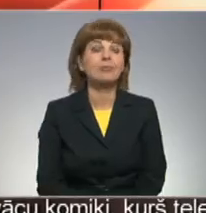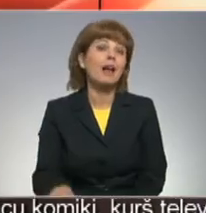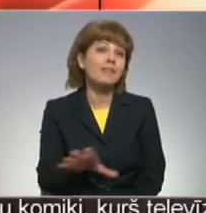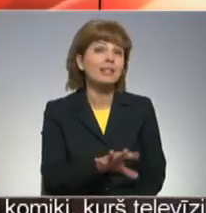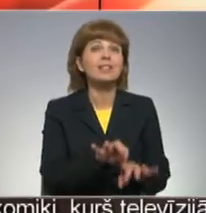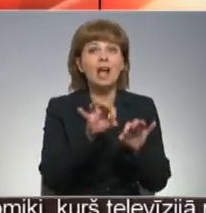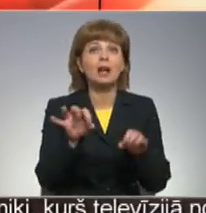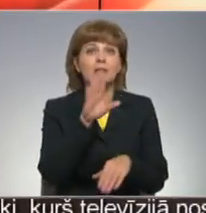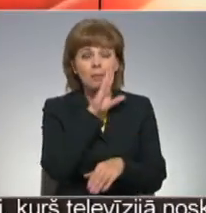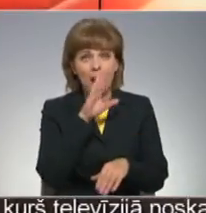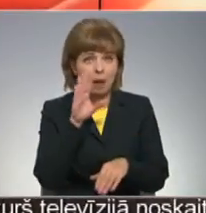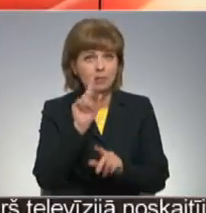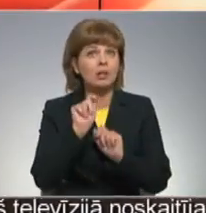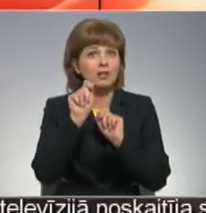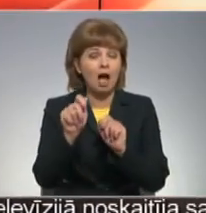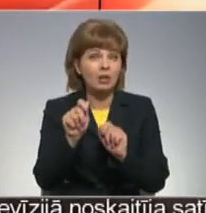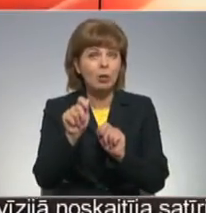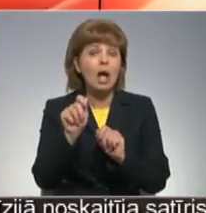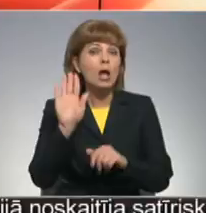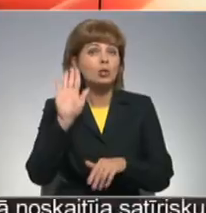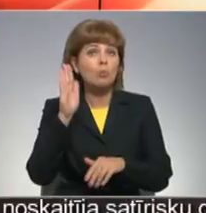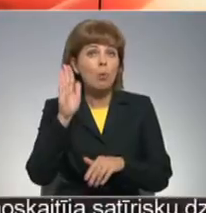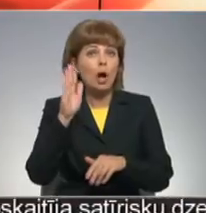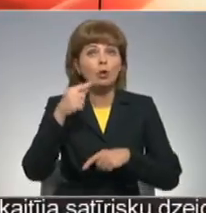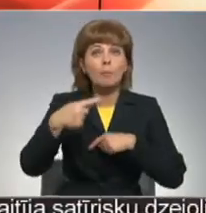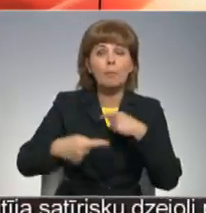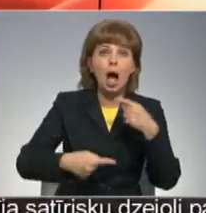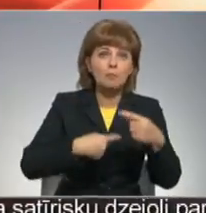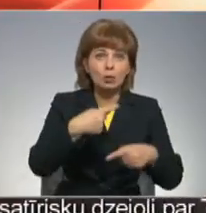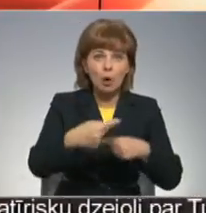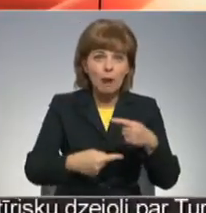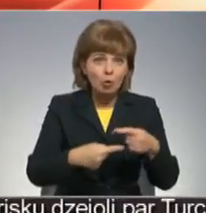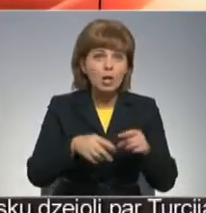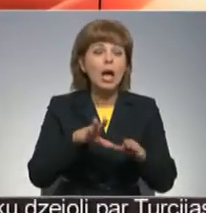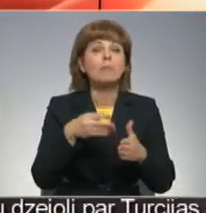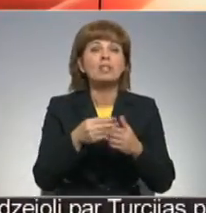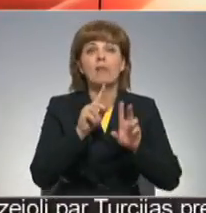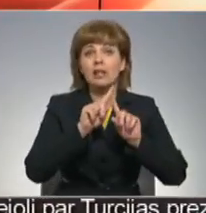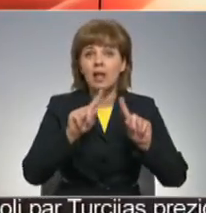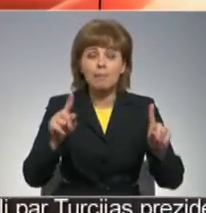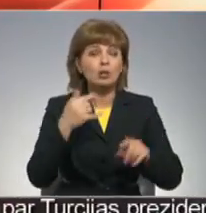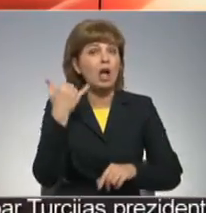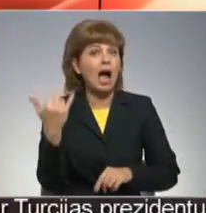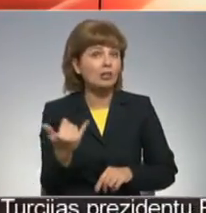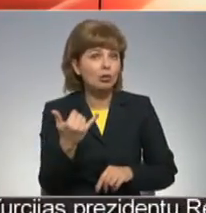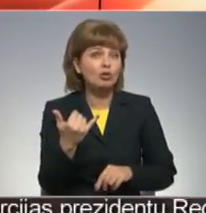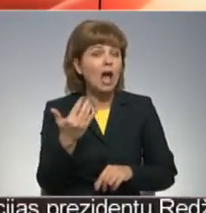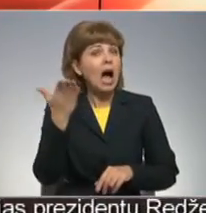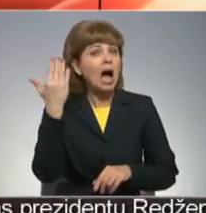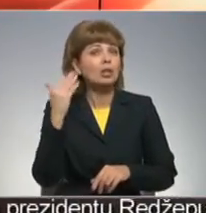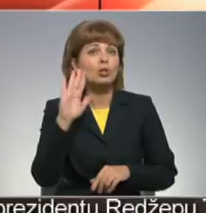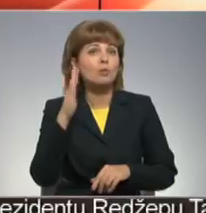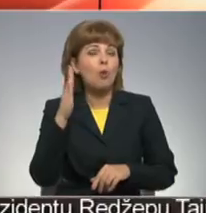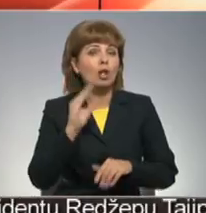Viss sākās ar mammas dāvanu, mazu spogulīti, kas pārmantots no paaudzes paaudzē. Tā par savu neparasto aizraušanos ar antīko